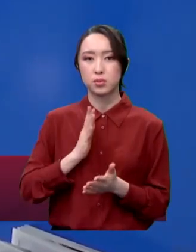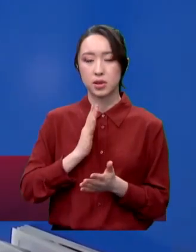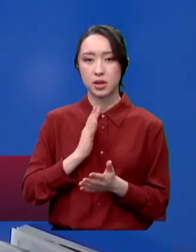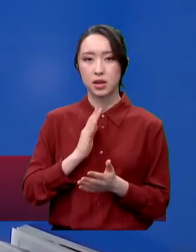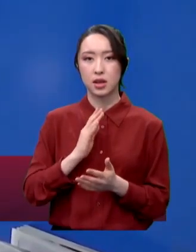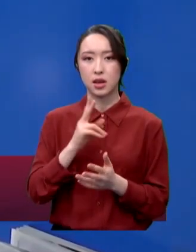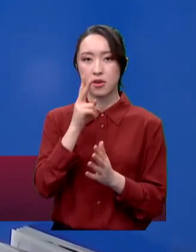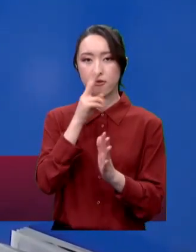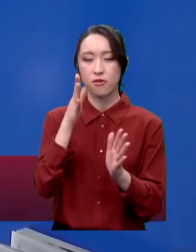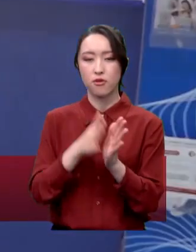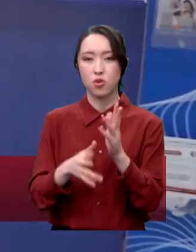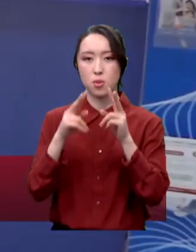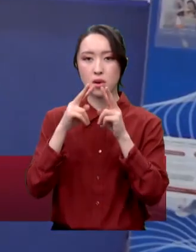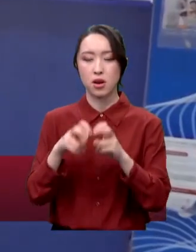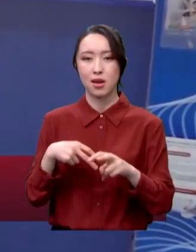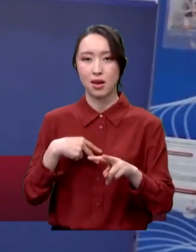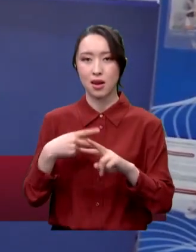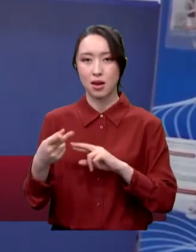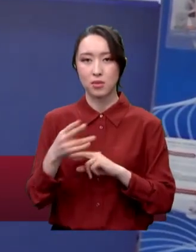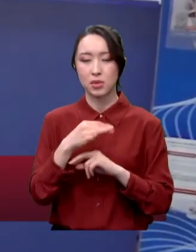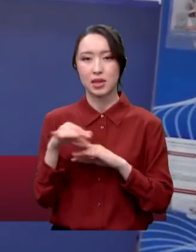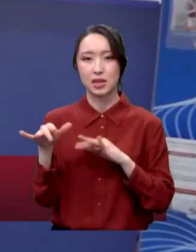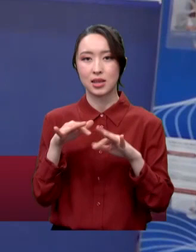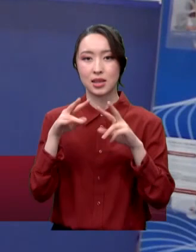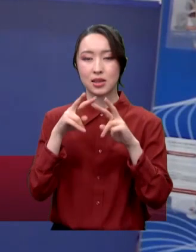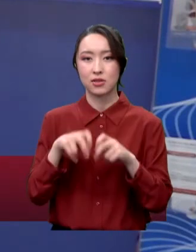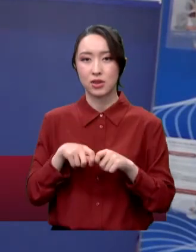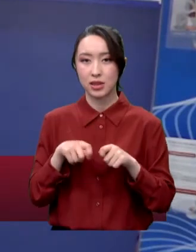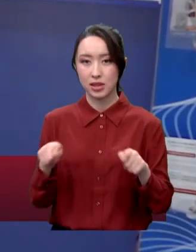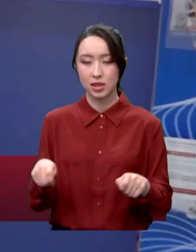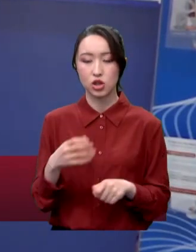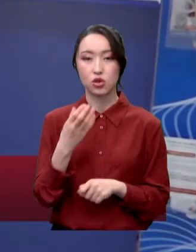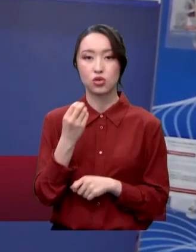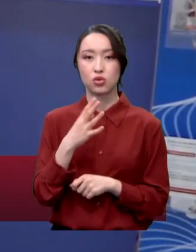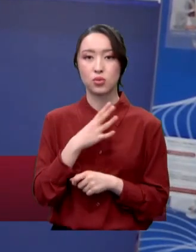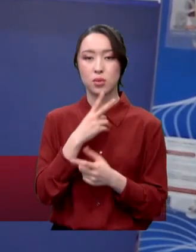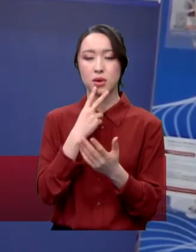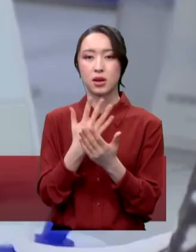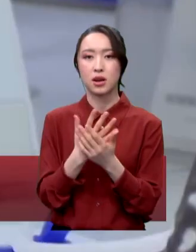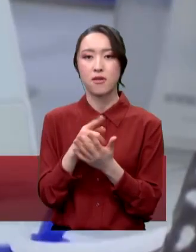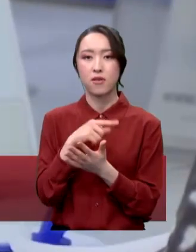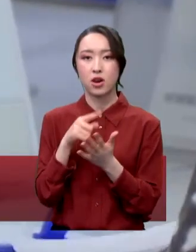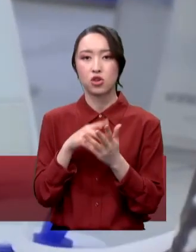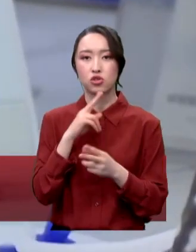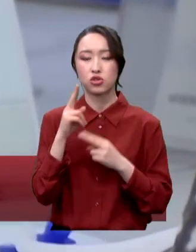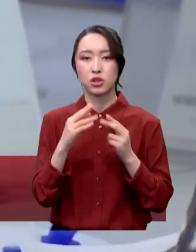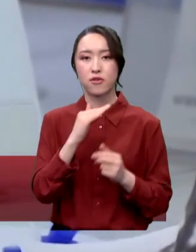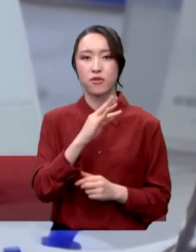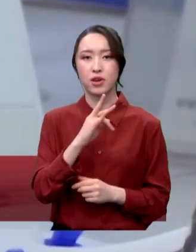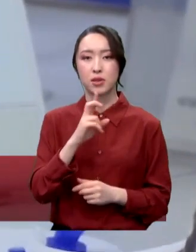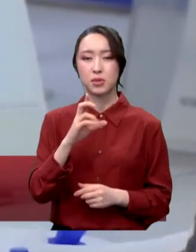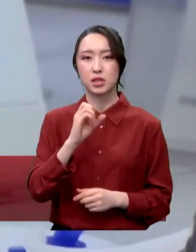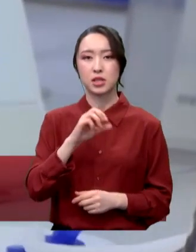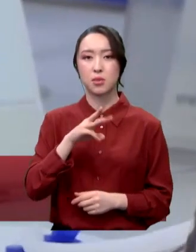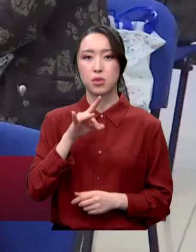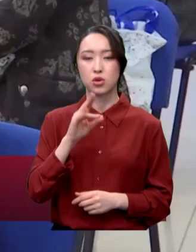зеркальную, сквозную проверку по финансам и аффилированности. Кроме того, в ведомстве прояснили и вопросы по жалобам ФНБ Самрук-Казына. Они